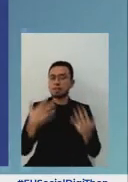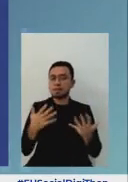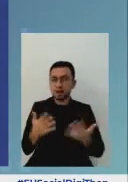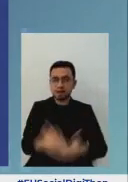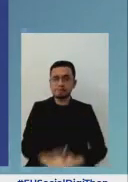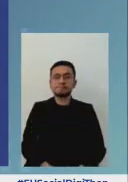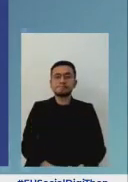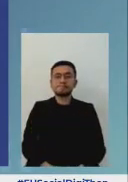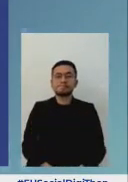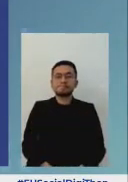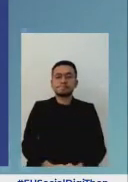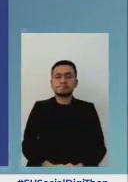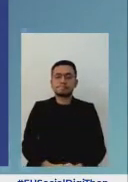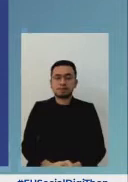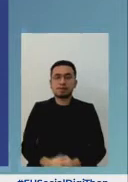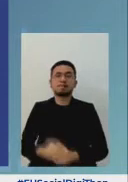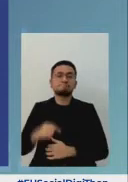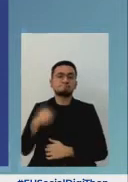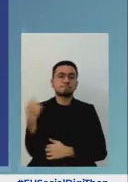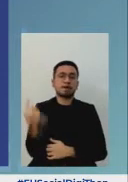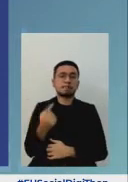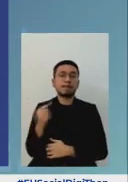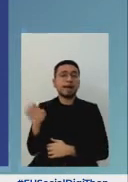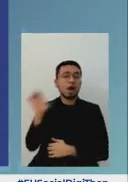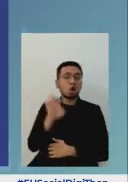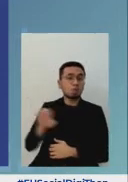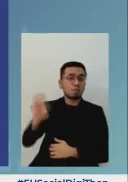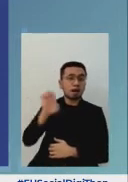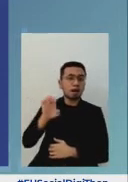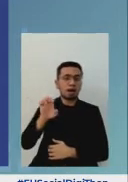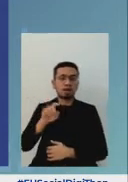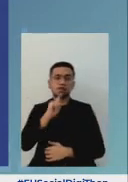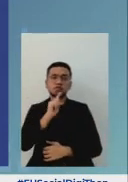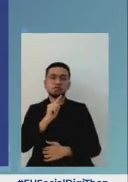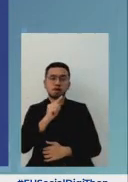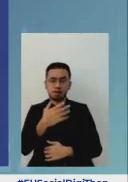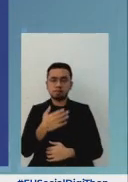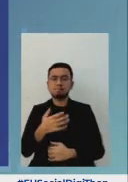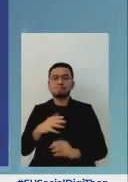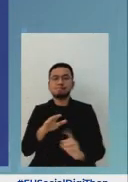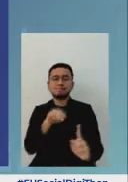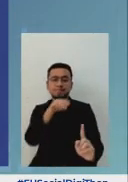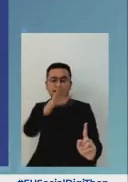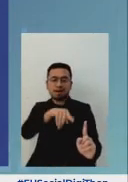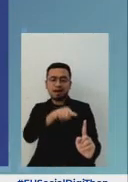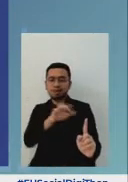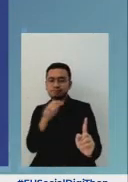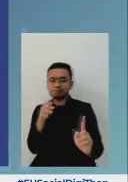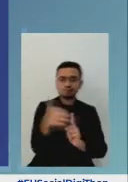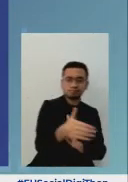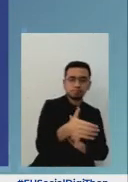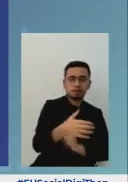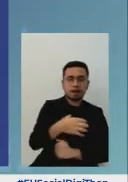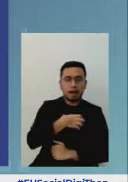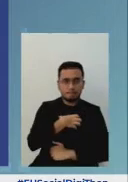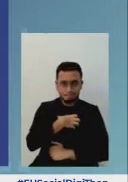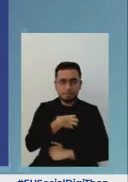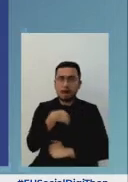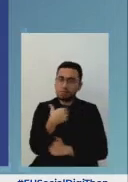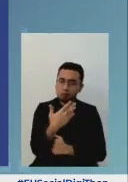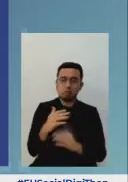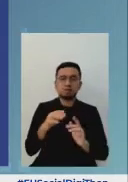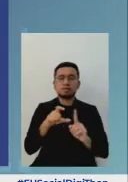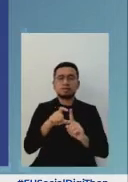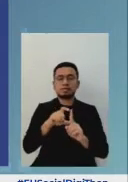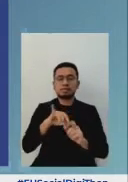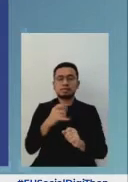Eropa, perlindungan hak asasi manusia dan perkembangan teknologi digital itu adalah satu prioritas. Tapi